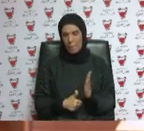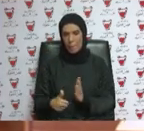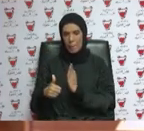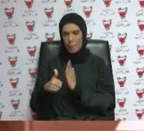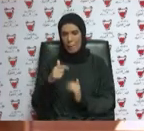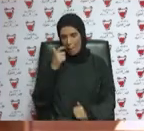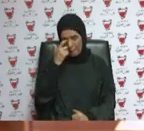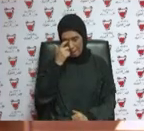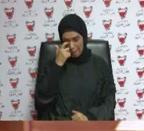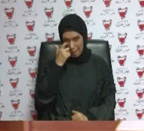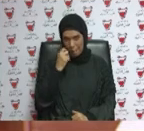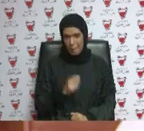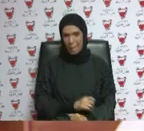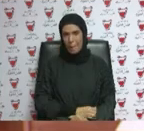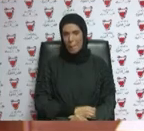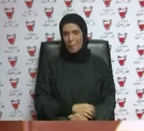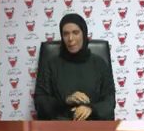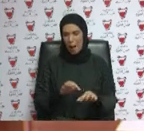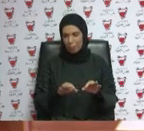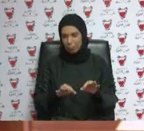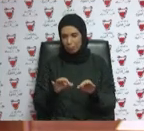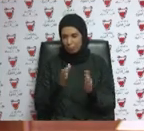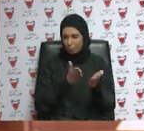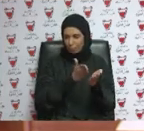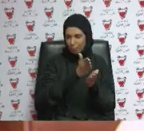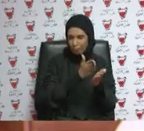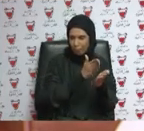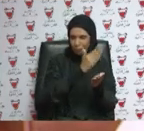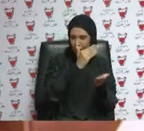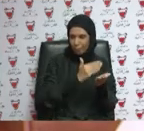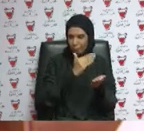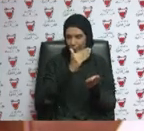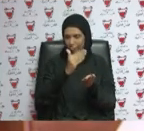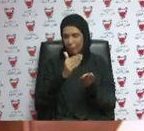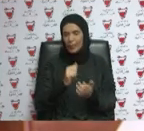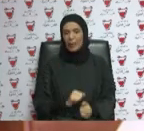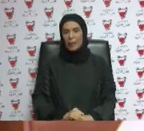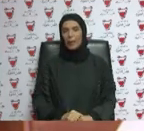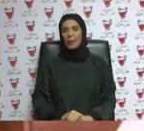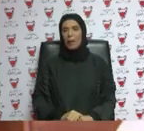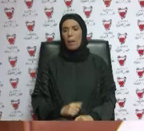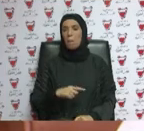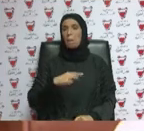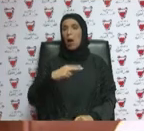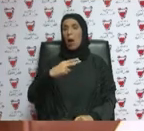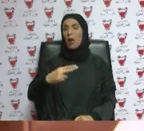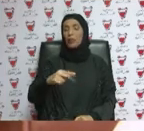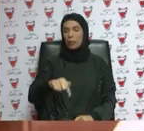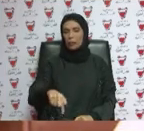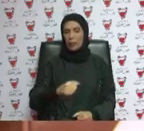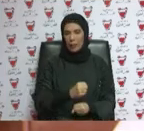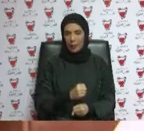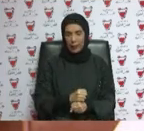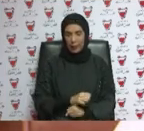مسألة العملي الأمور التدابير دي كيف تمت منذ التخطيط لها تنفيذها، وأيضا تبعات الآن التنفيذ اللي احنا